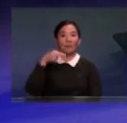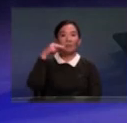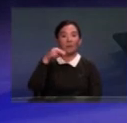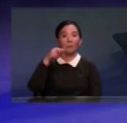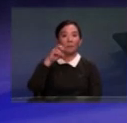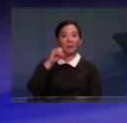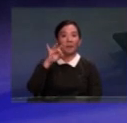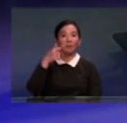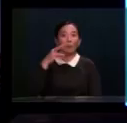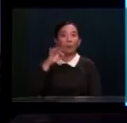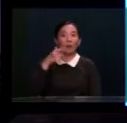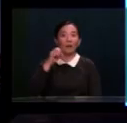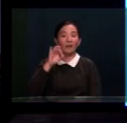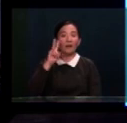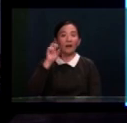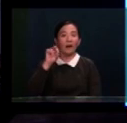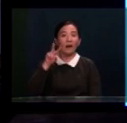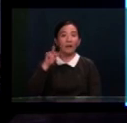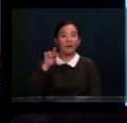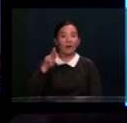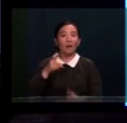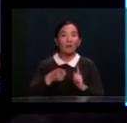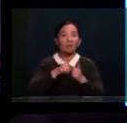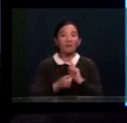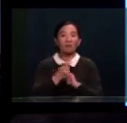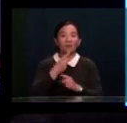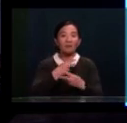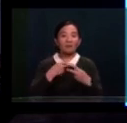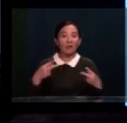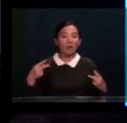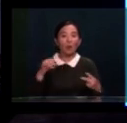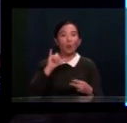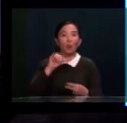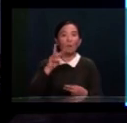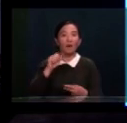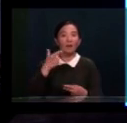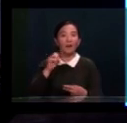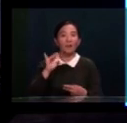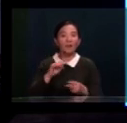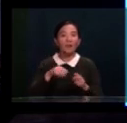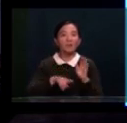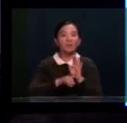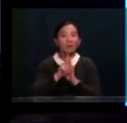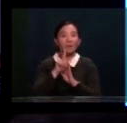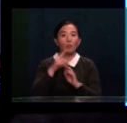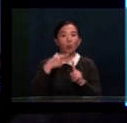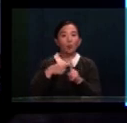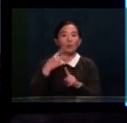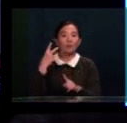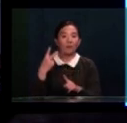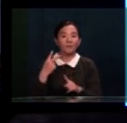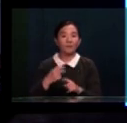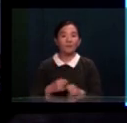Перманганат калия превратился в сульфат марганца. При этом у марганца стала степень окисления плюс 2.